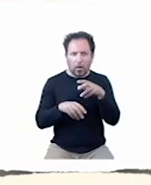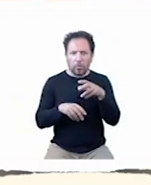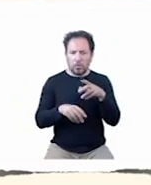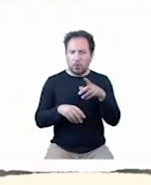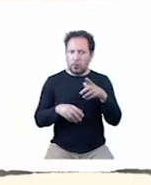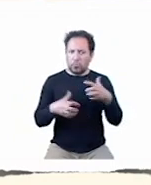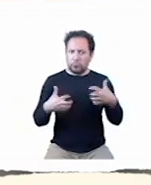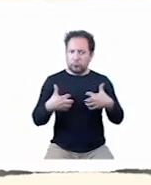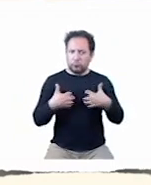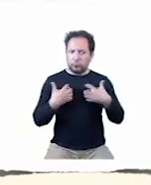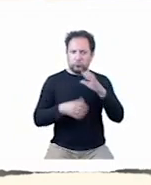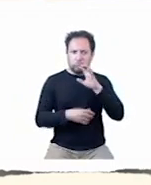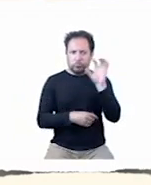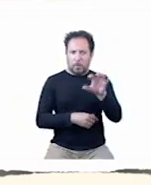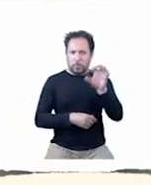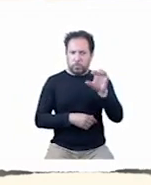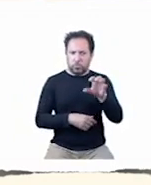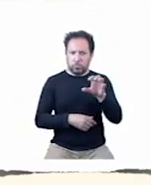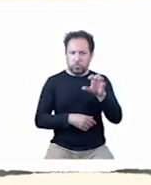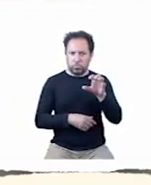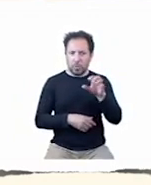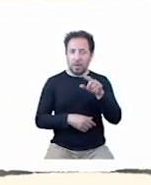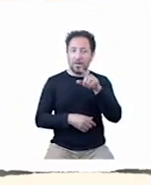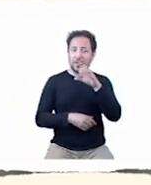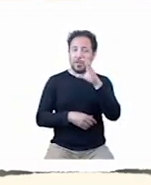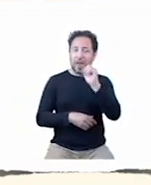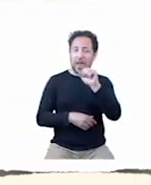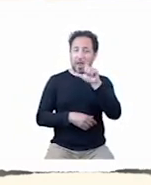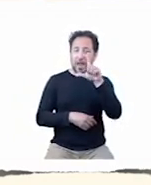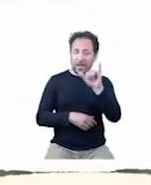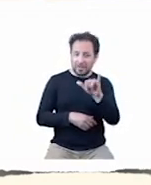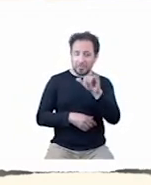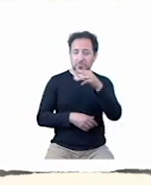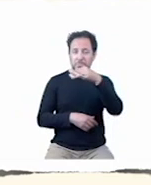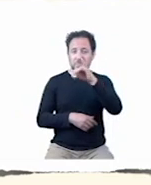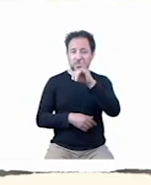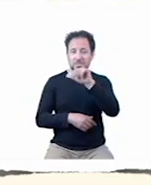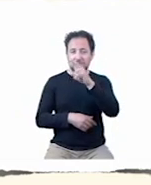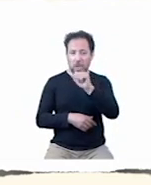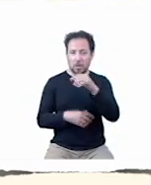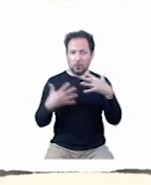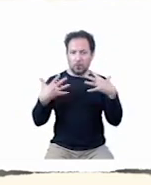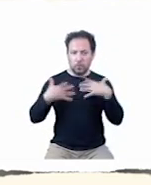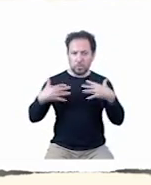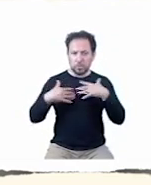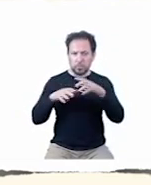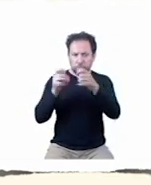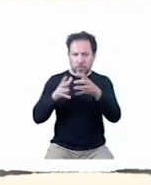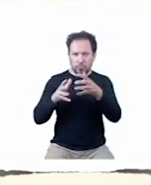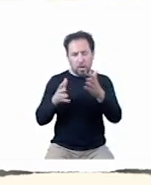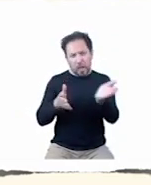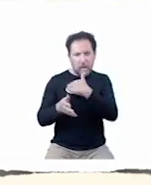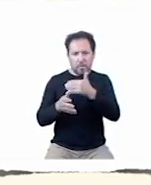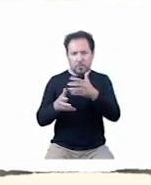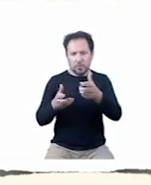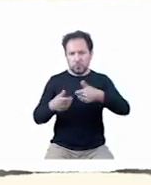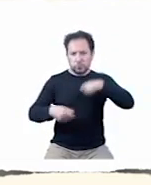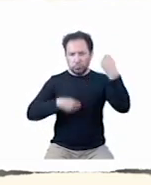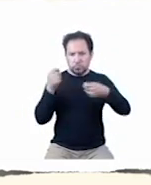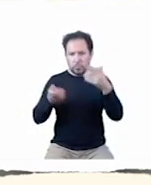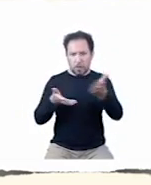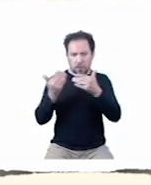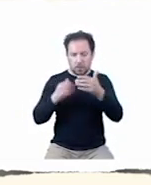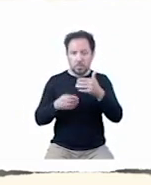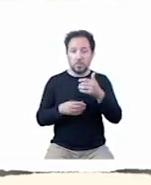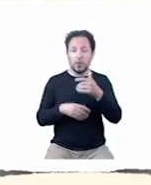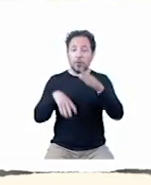vestitini a Kelly e Miscia. Rocky tornò dietro la poltrona e si rannicchiò sotto